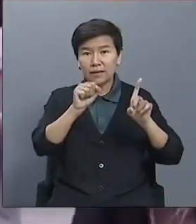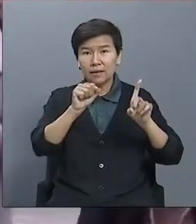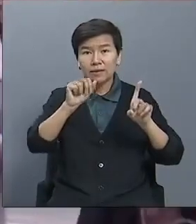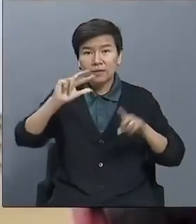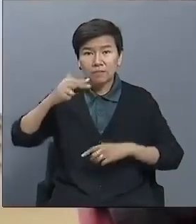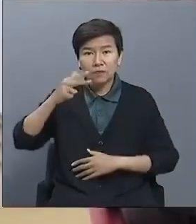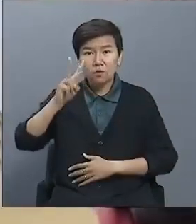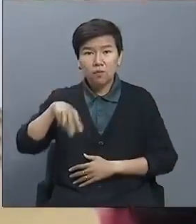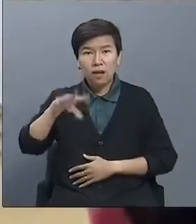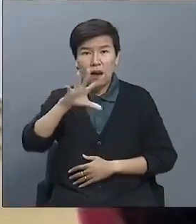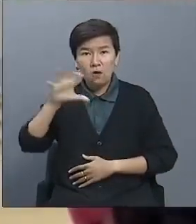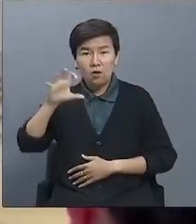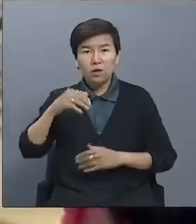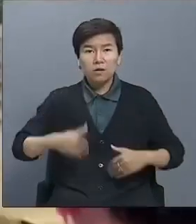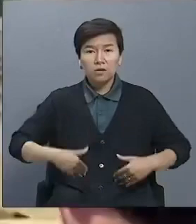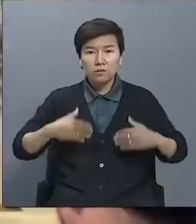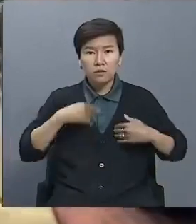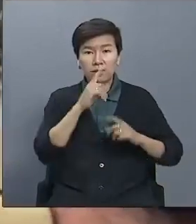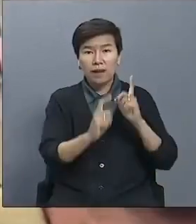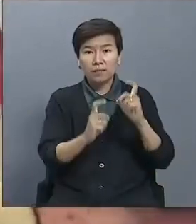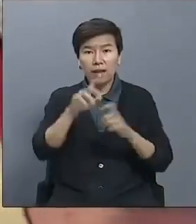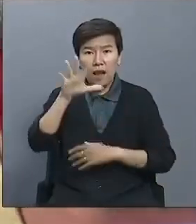สัปดาห์ในวันนี้นะครับเพื่อรับมือกับการระบาดส่วมภาพรวมการระบาดล่าสุดนะครับยอดผู้ติดเชื้อทั่วๆมีมากกว่าหนึ่งแสนสามหมื่นสองพันห้าร้อยคนนะครับและก็4ชีวิต 5,000